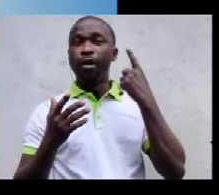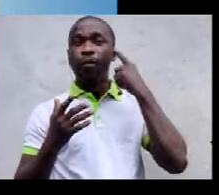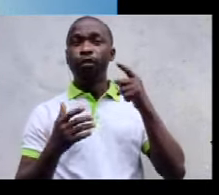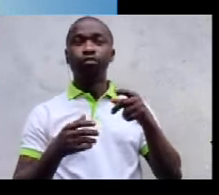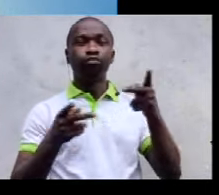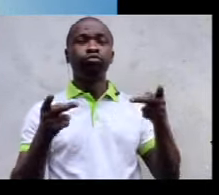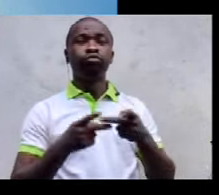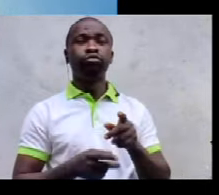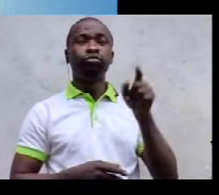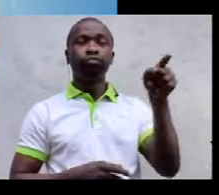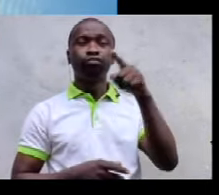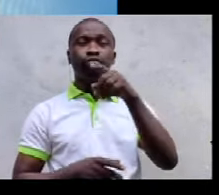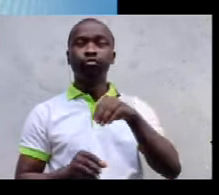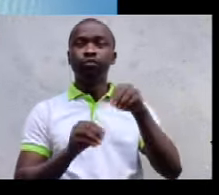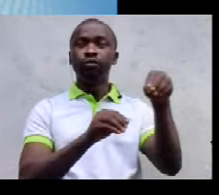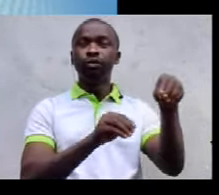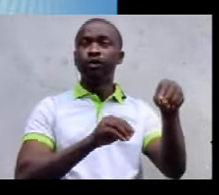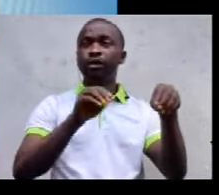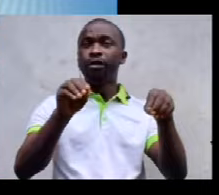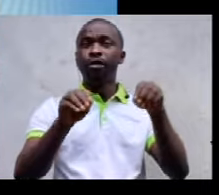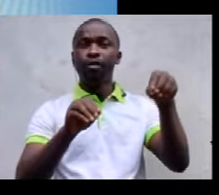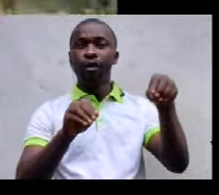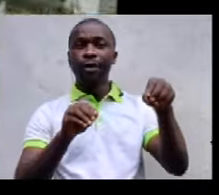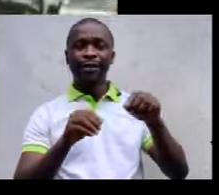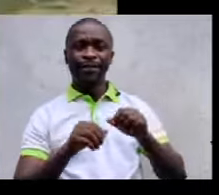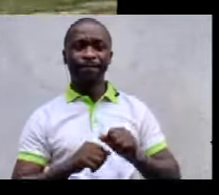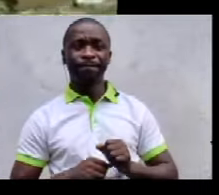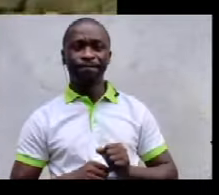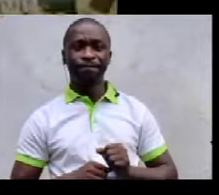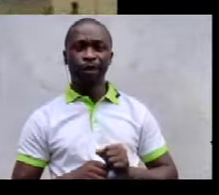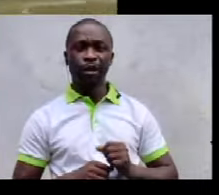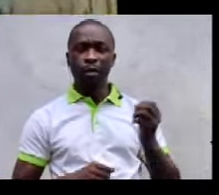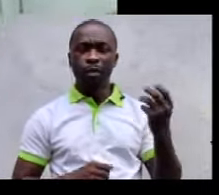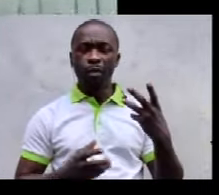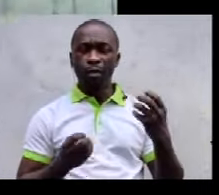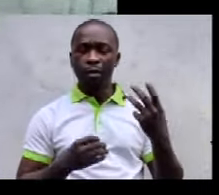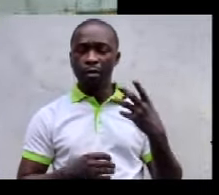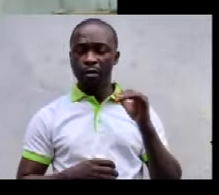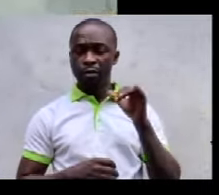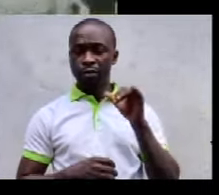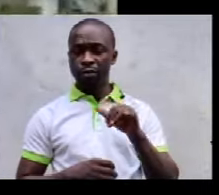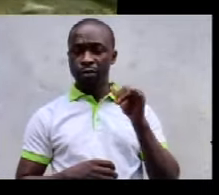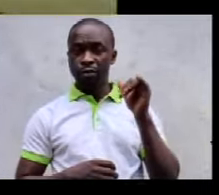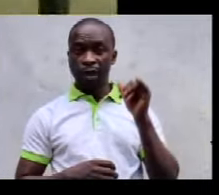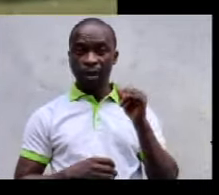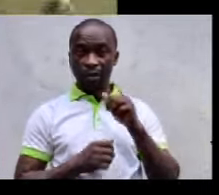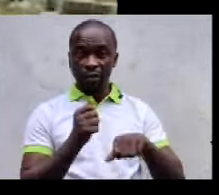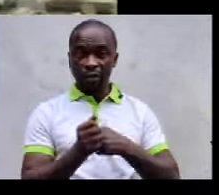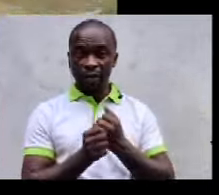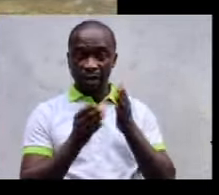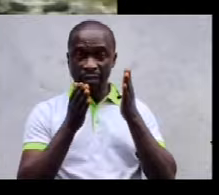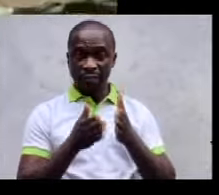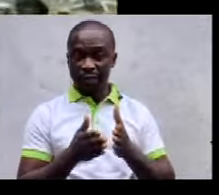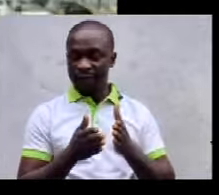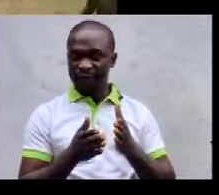réfugier dans des zones plus reculées et plus sûres. Les premières informations affirment qu'il s'agit d'explosions